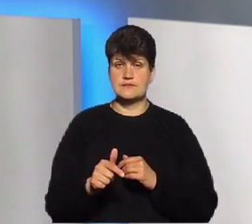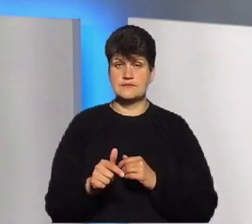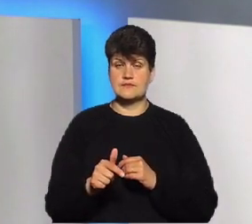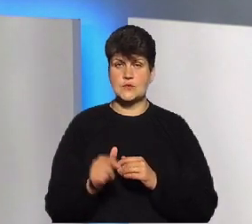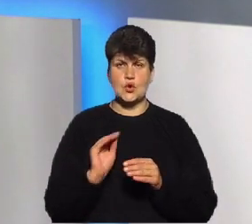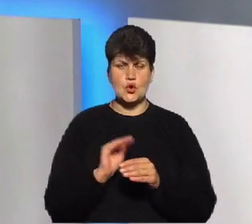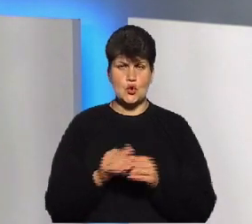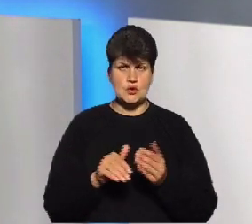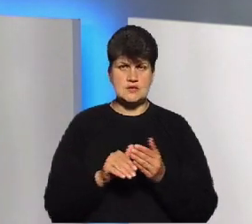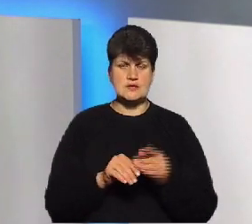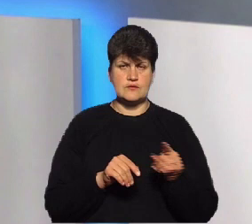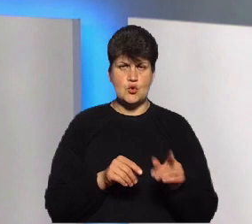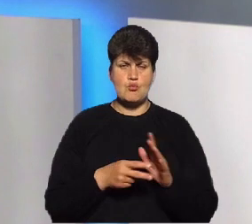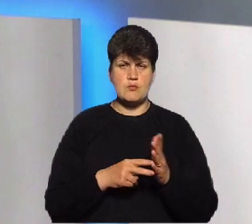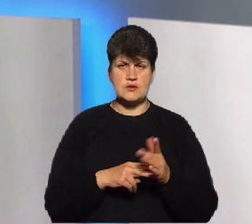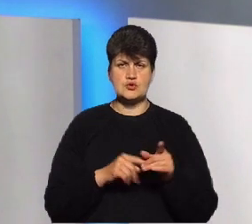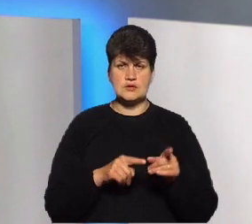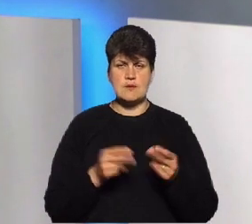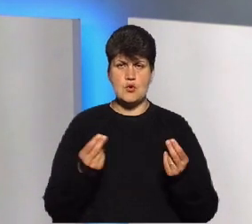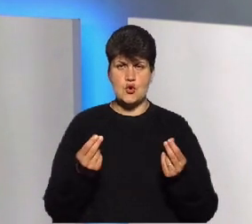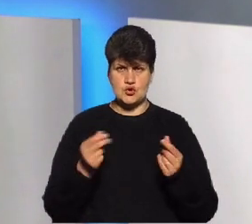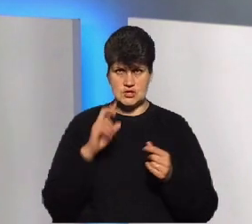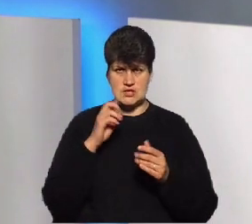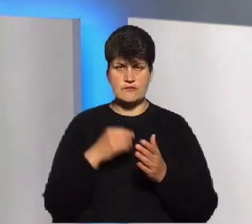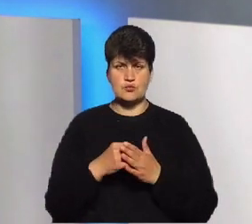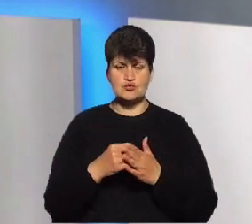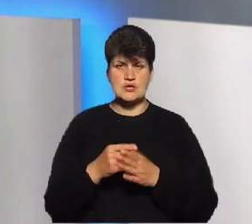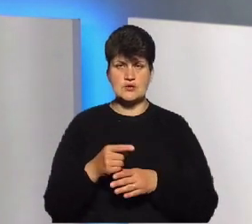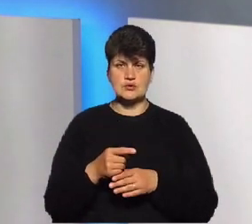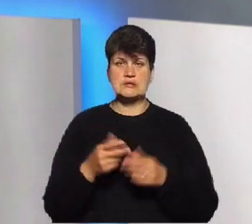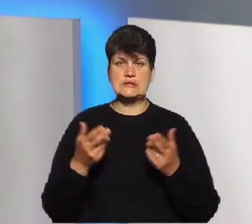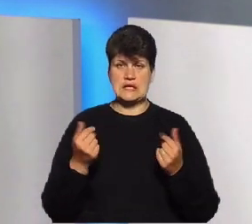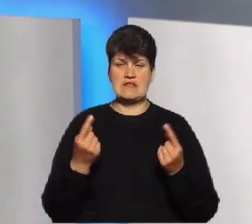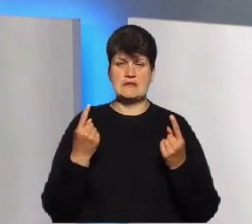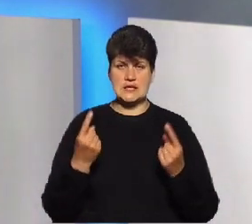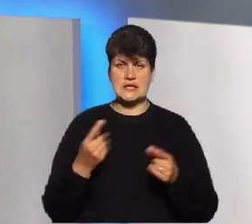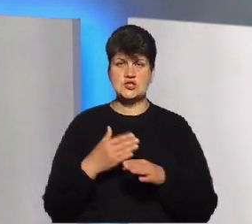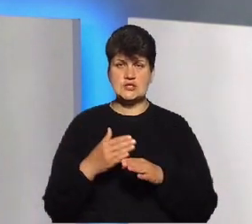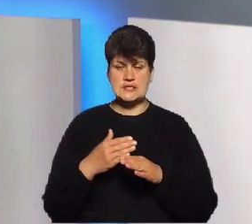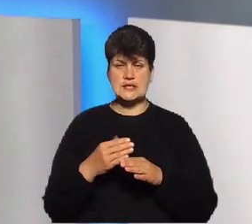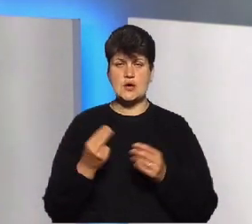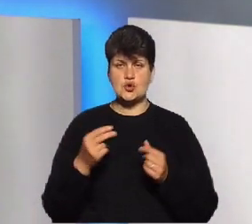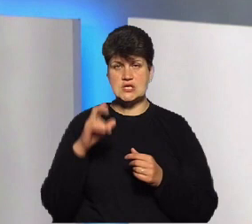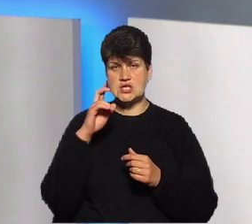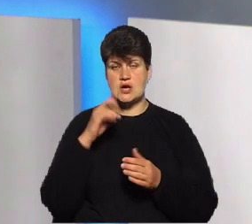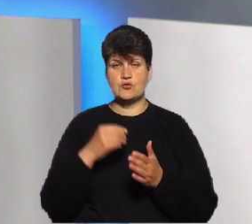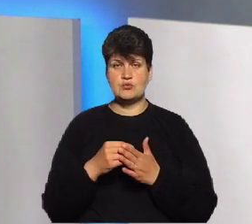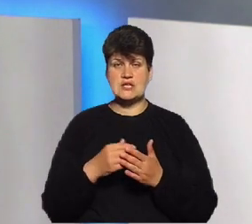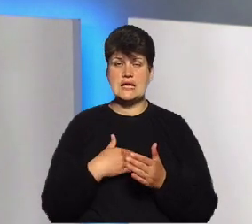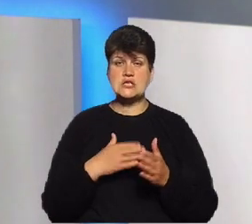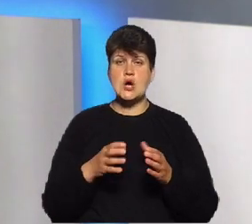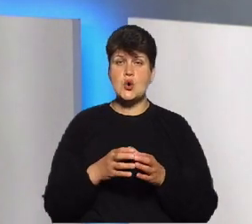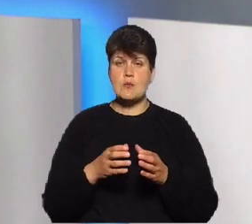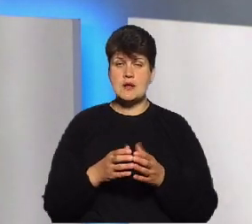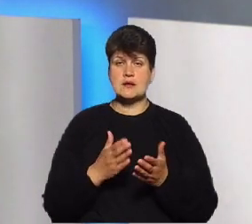там більша частина грошей все-таки з державного бюджету? Так, велика частина грошей йде з державного бюджету. Наша громада пережила таких